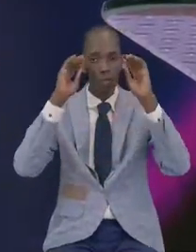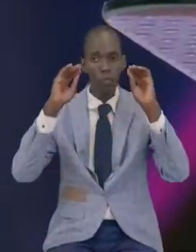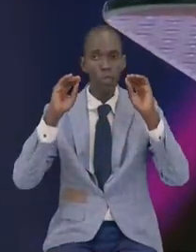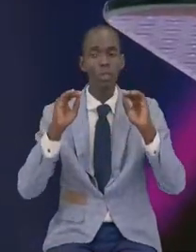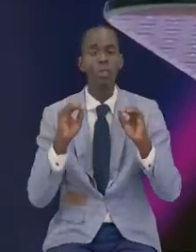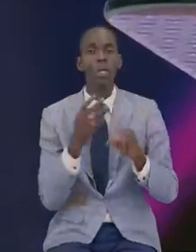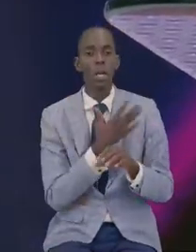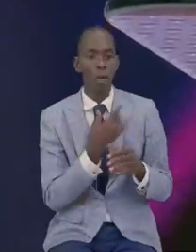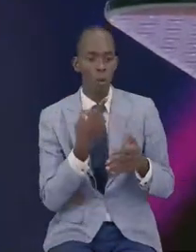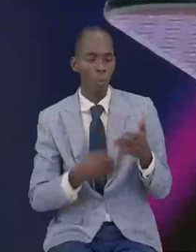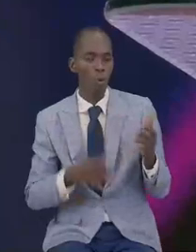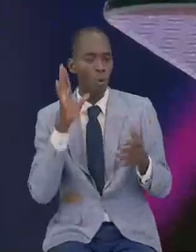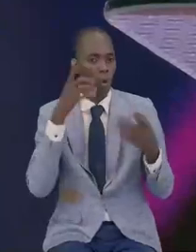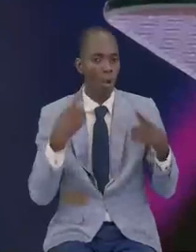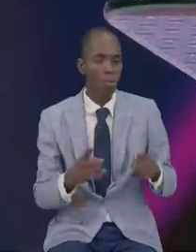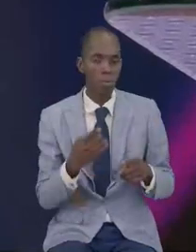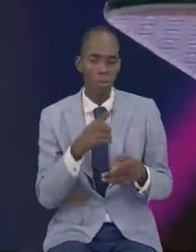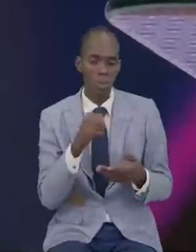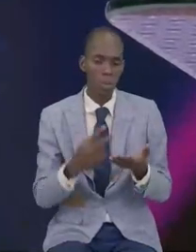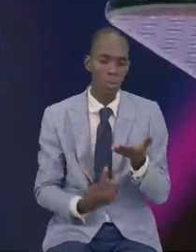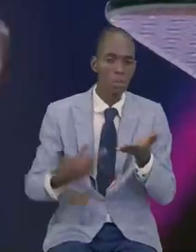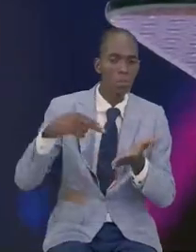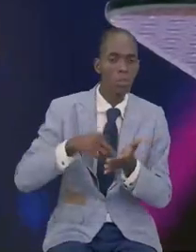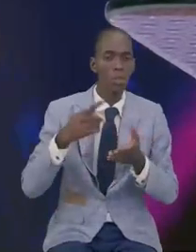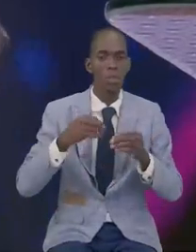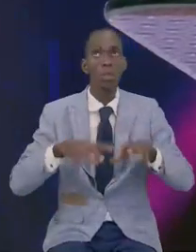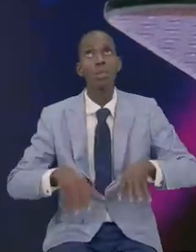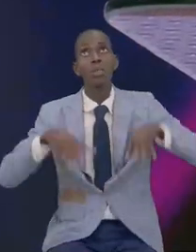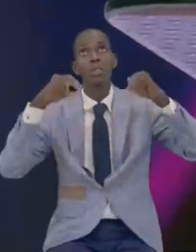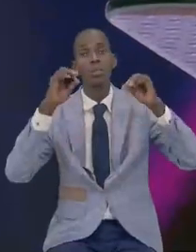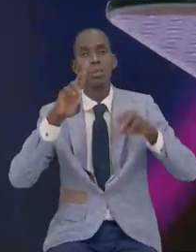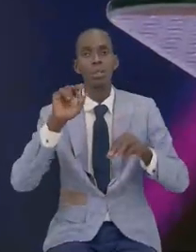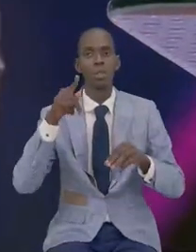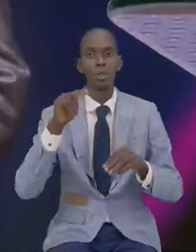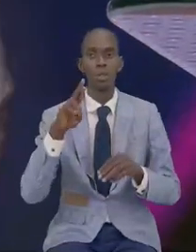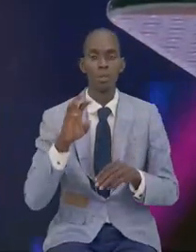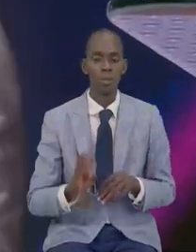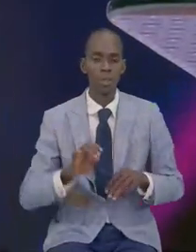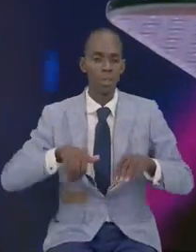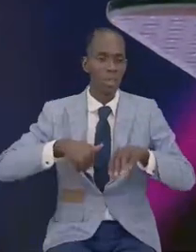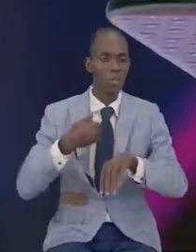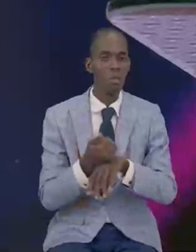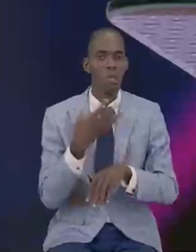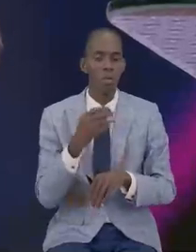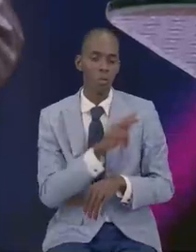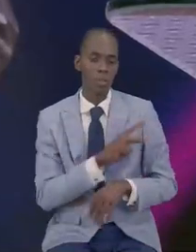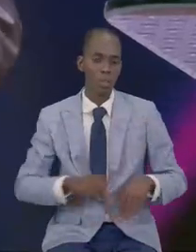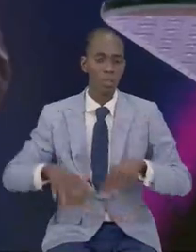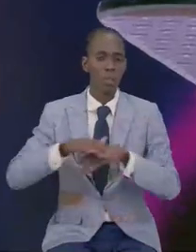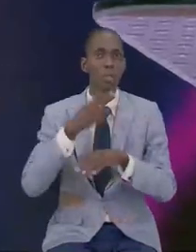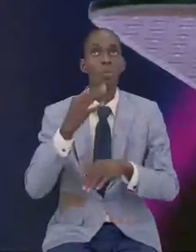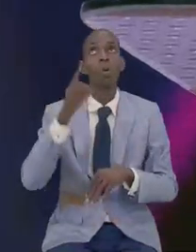l'eschatologie, les détails, voici ce qui va arriver, connaître les détails, l'enlèvement, la grande tribulation et tout ce qui va